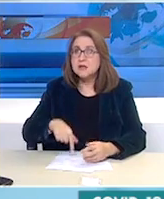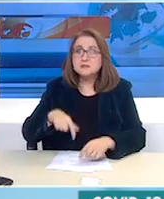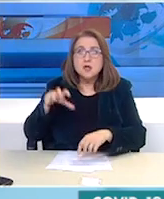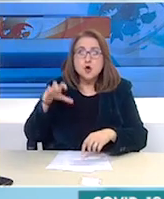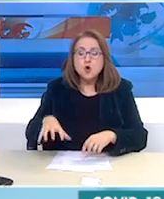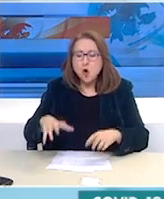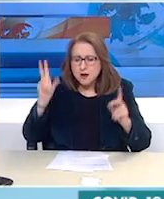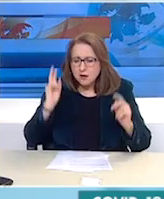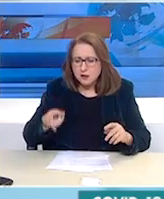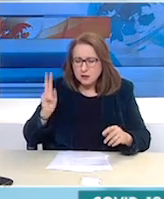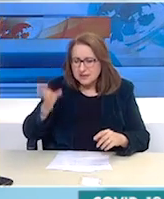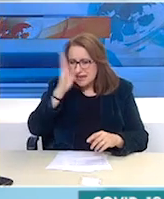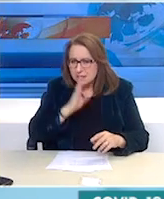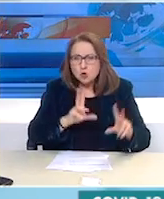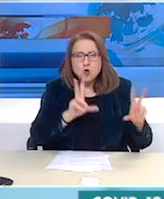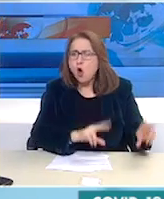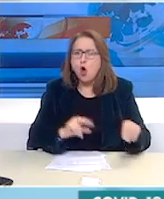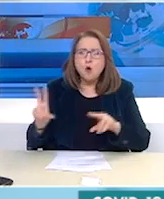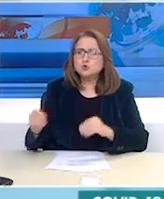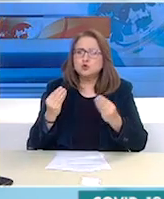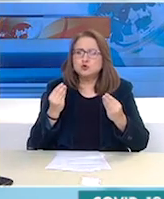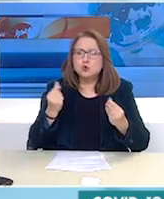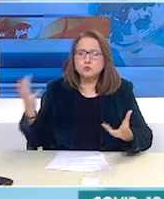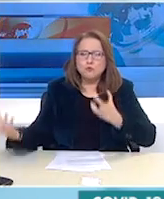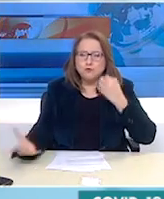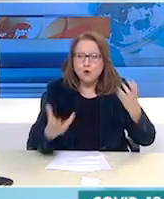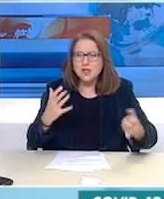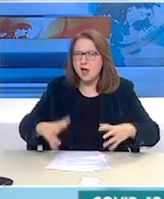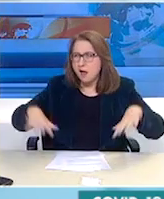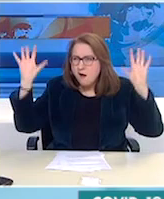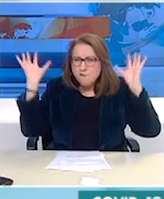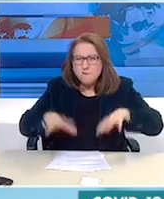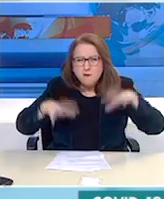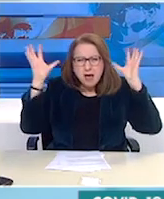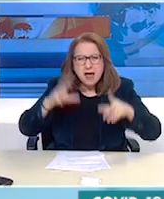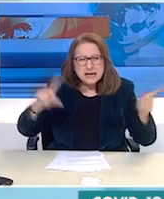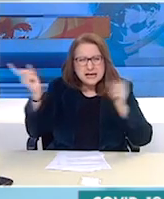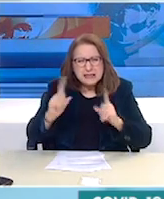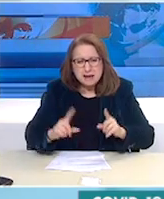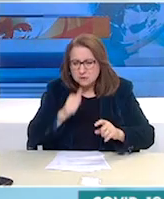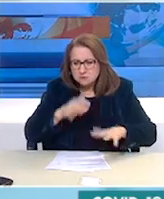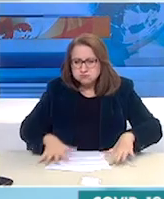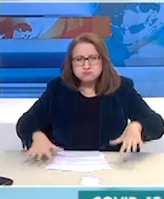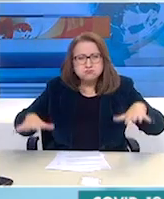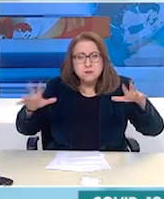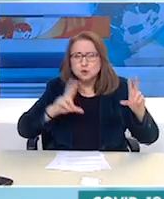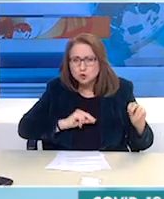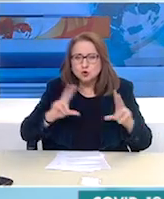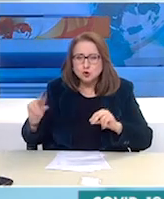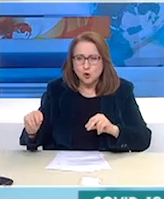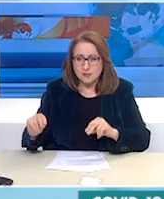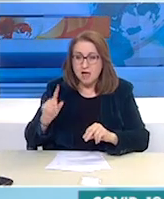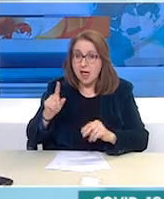αυτές μπορεί να σας μιλήσει πολύ καλύτερα ο Υφυπουργός μας. Αλλά εγώ θέλω να πω ένα παράδειγμα εδώ. Μια φωτιά που πάει να σβήσει δεν πρέπει